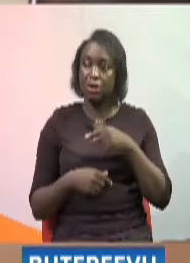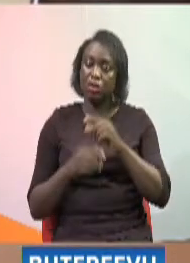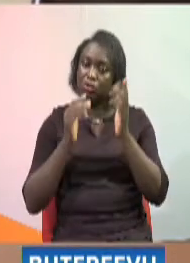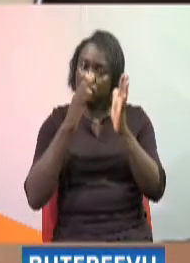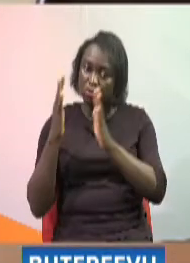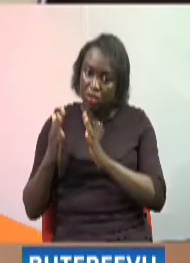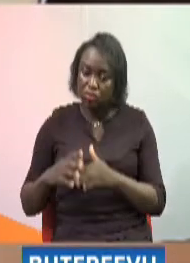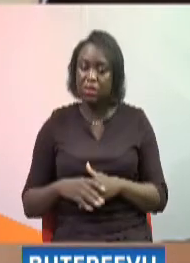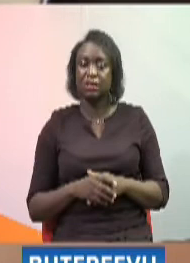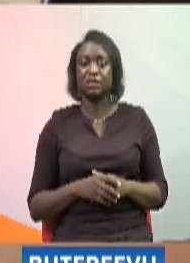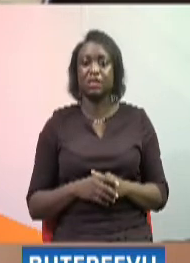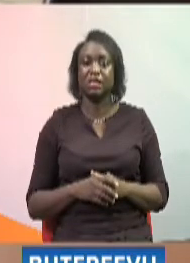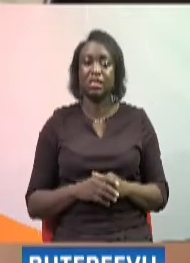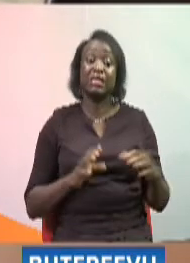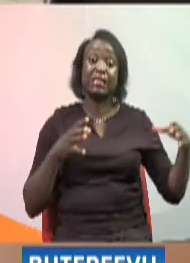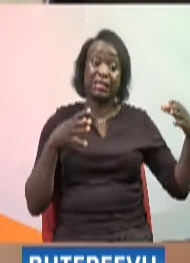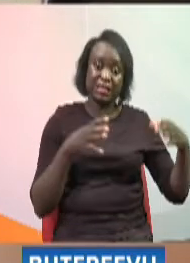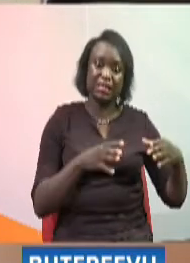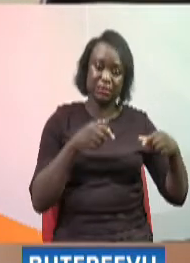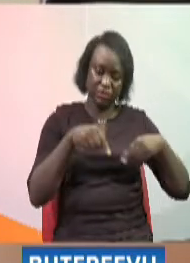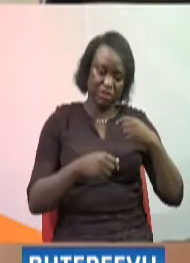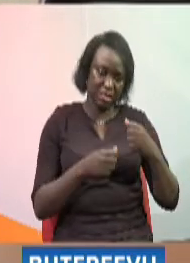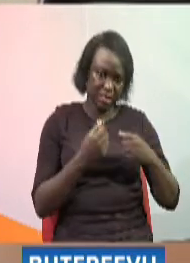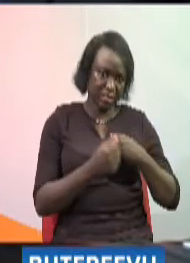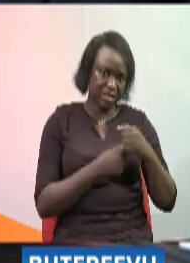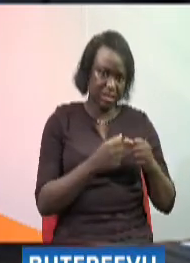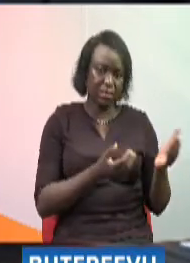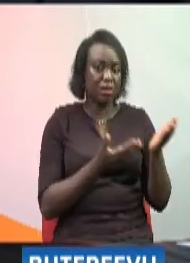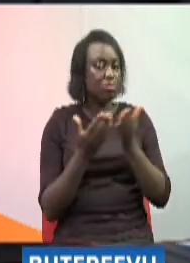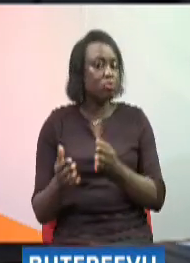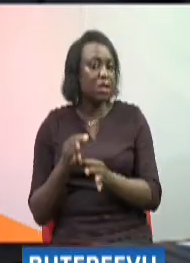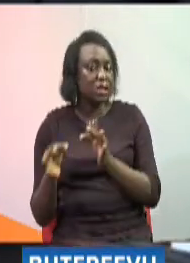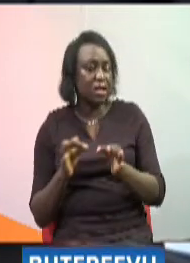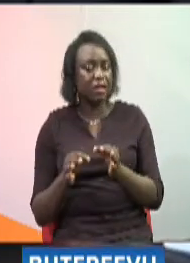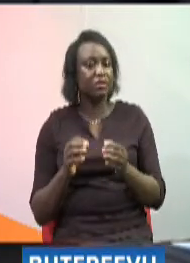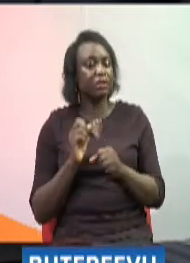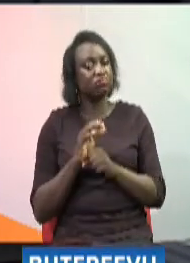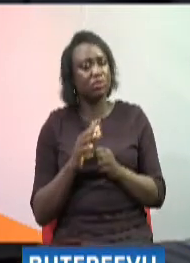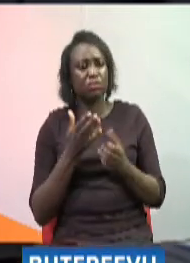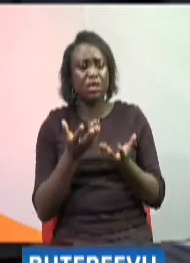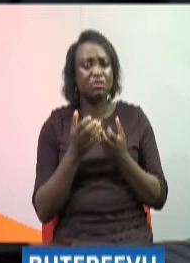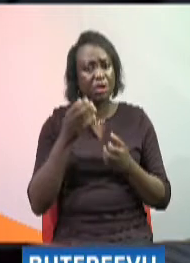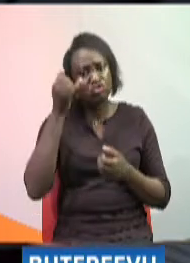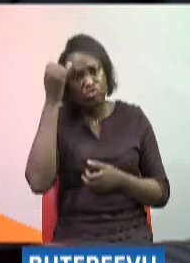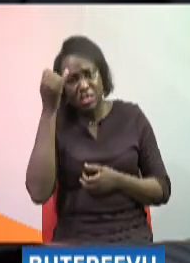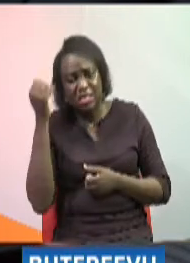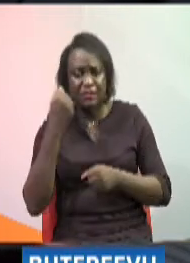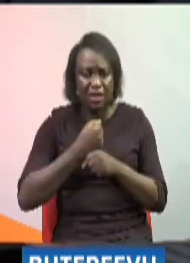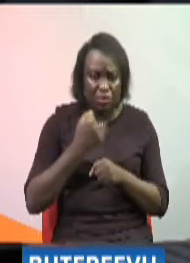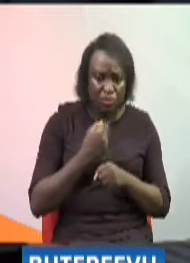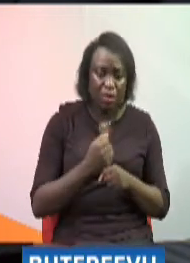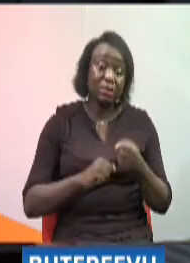ayozaayozezza bannampala b'amasaza abasookedde ddala ku mulembe guno Omutebi era n'ategeeza nti babasuubiramu obuyiiya n'obukozi nga bakwasizaako abaami ba